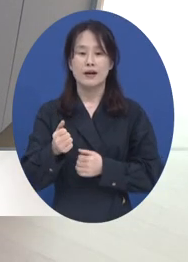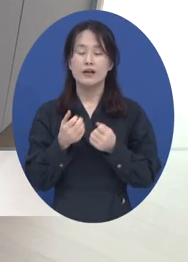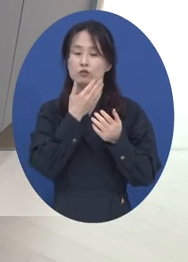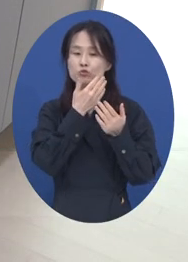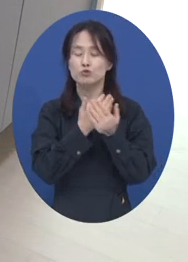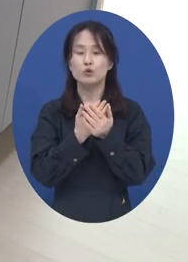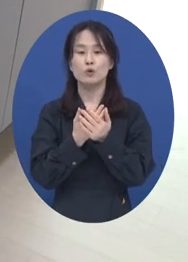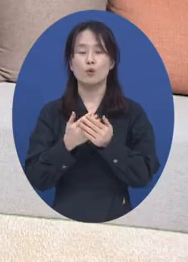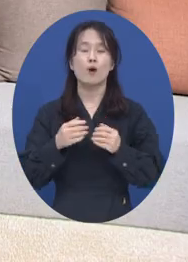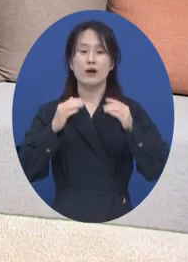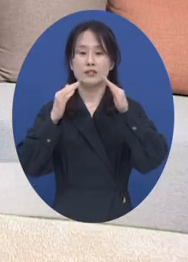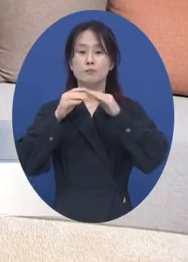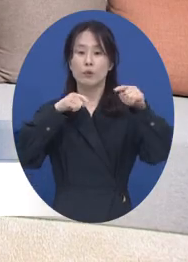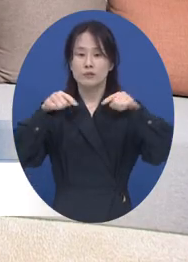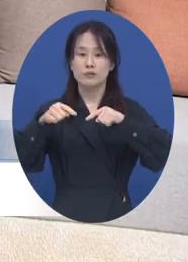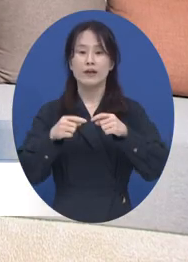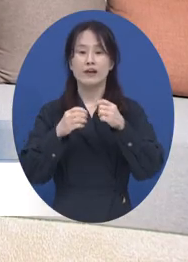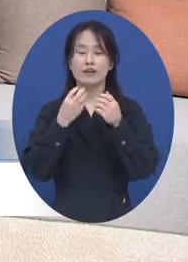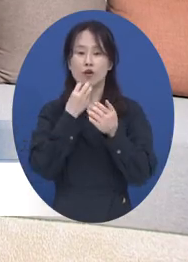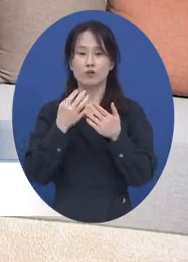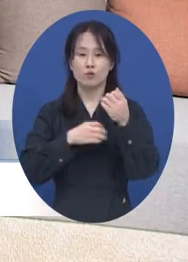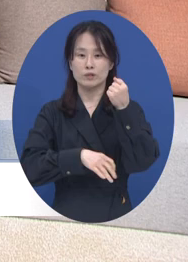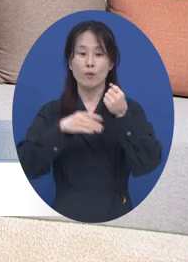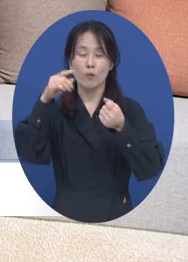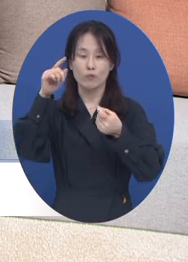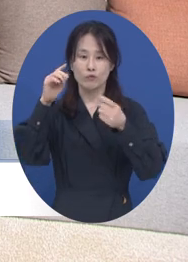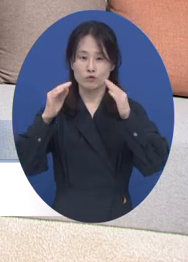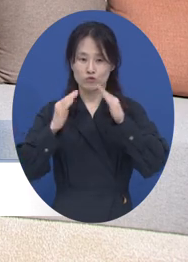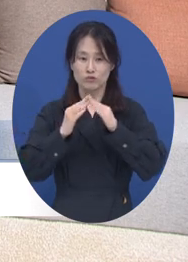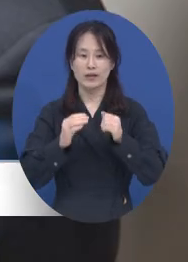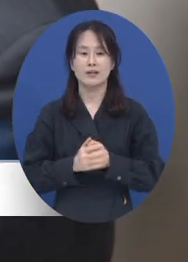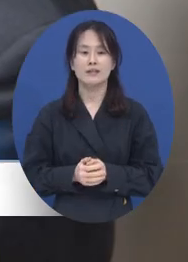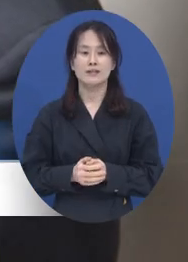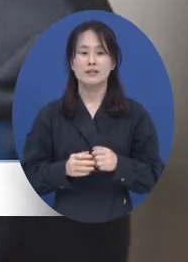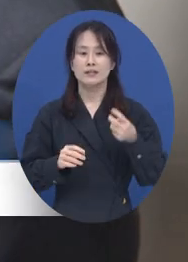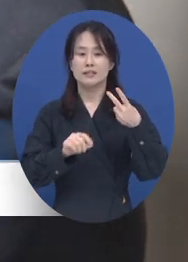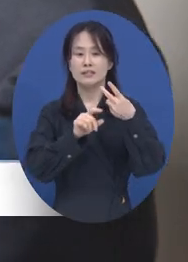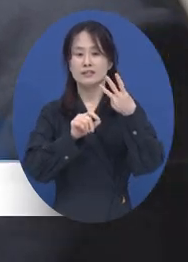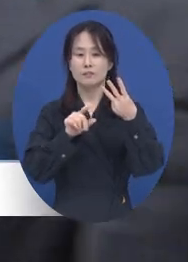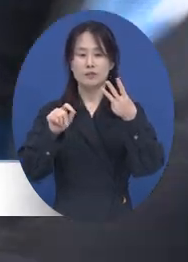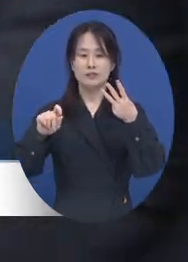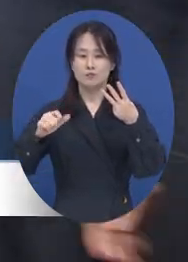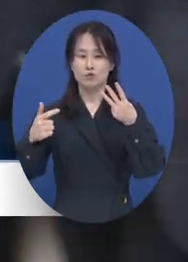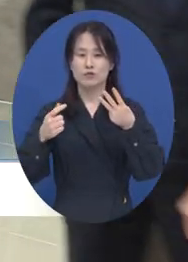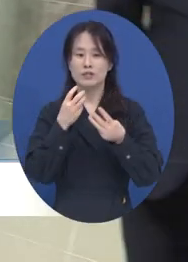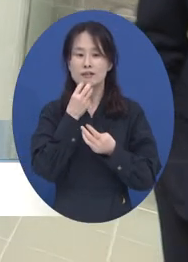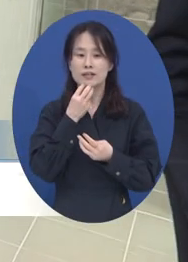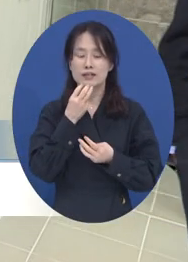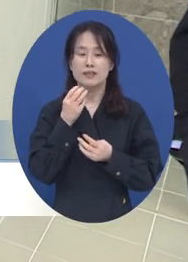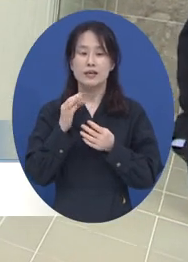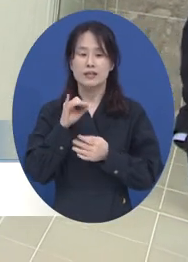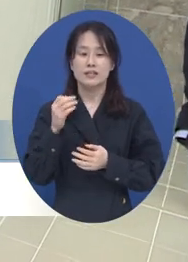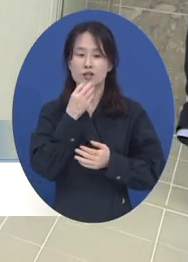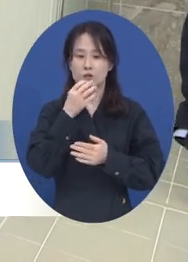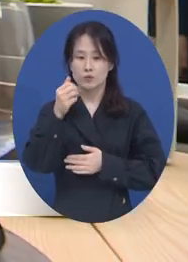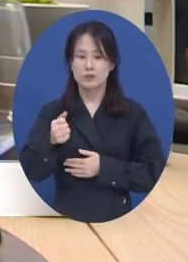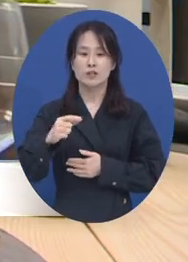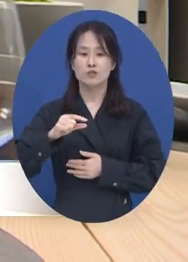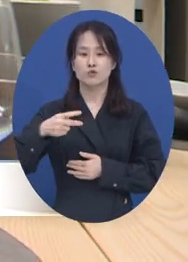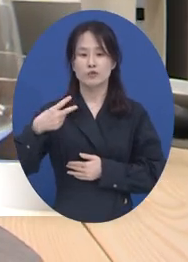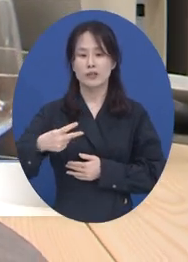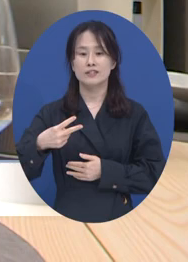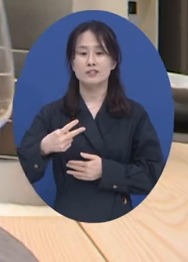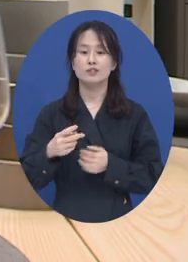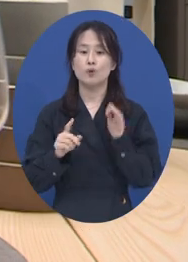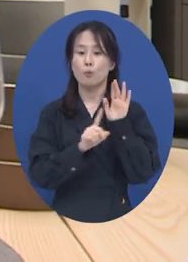경기도 기본주택. 지난 16일 이재명 경기도지사가 기본주택을 알리기 위해 문을 연 GH 기본주택 홍보관을